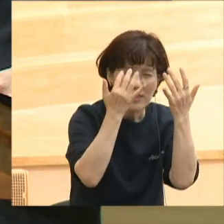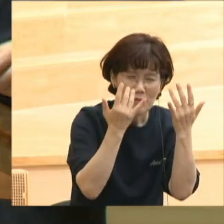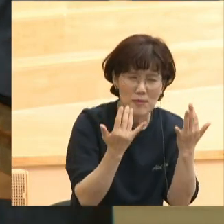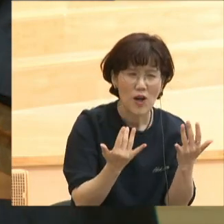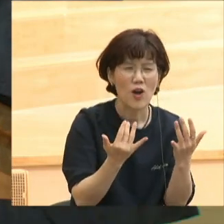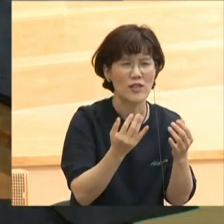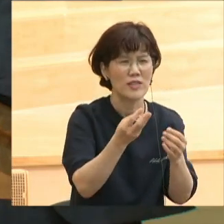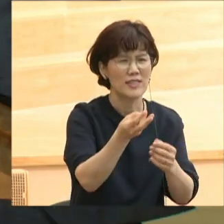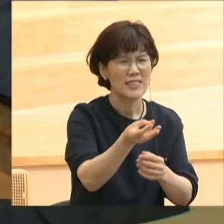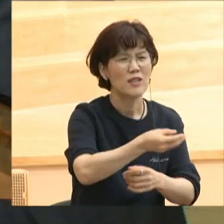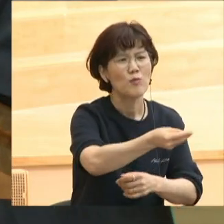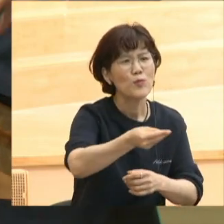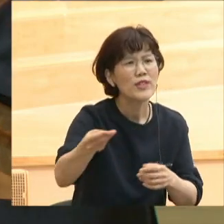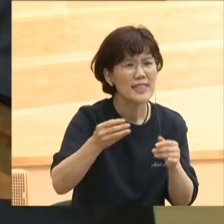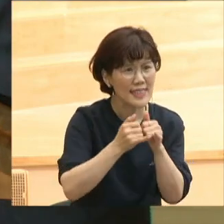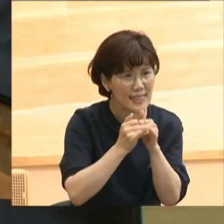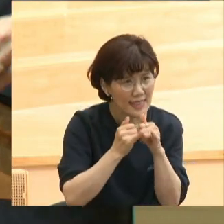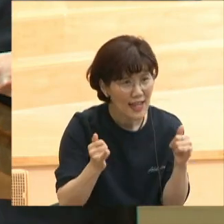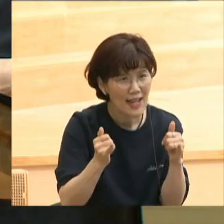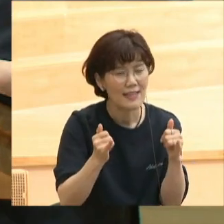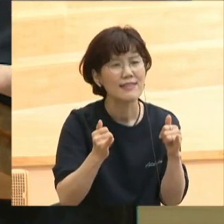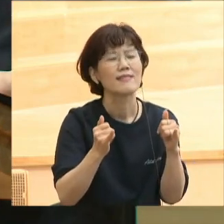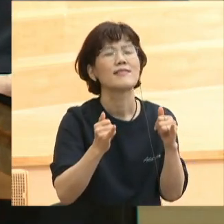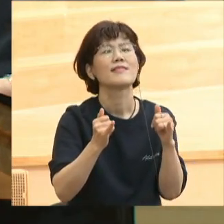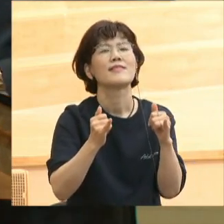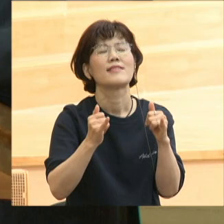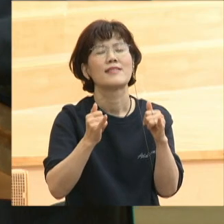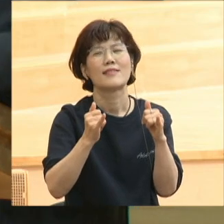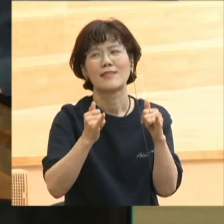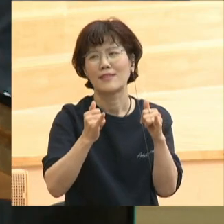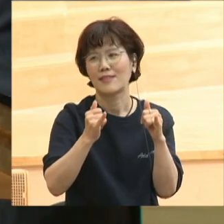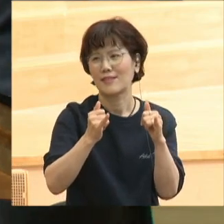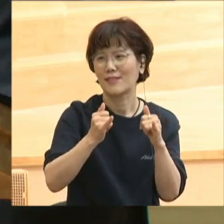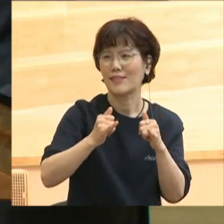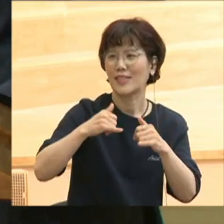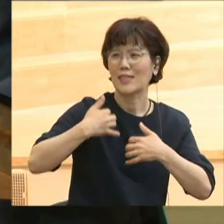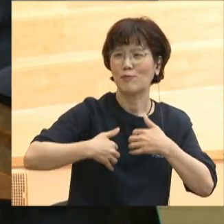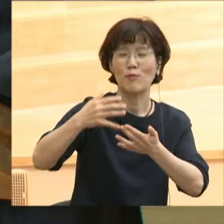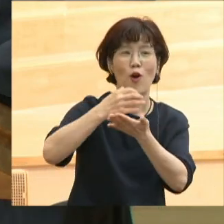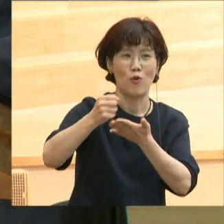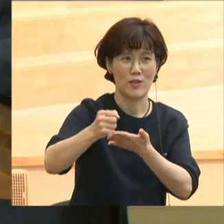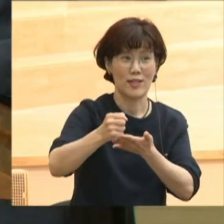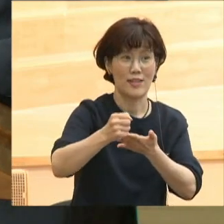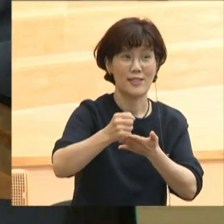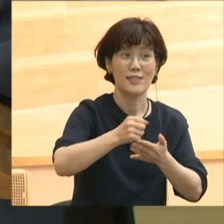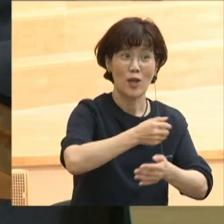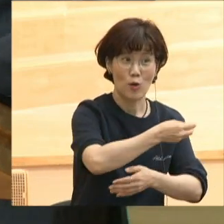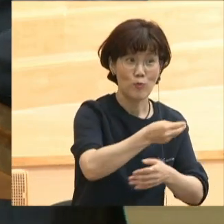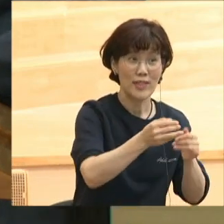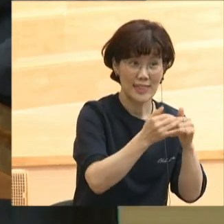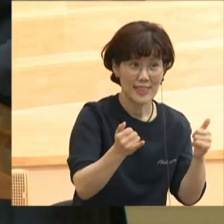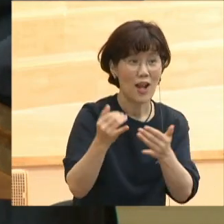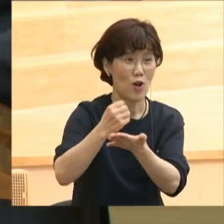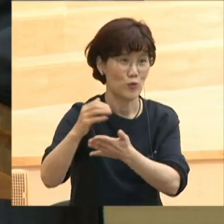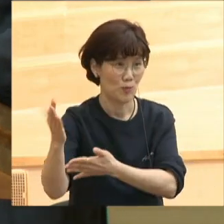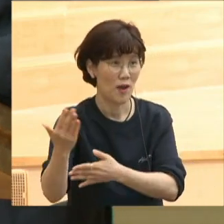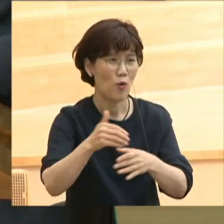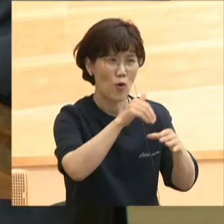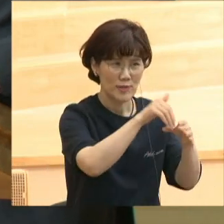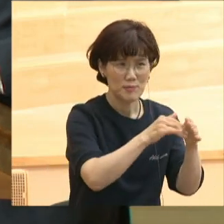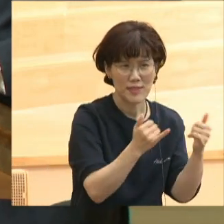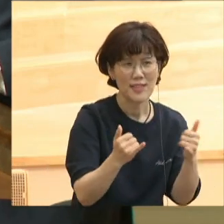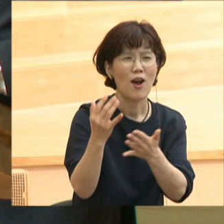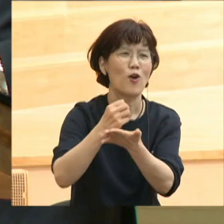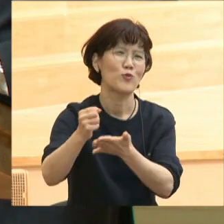눈물을 흘리며 씨를 뿌리는 자는 기쁨으로 거두리라. 뿌리는 자는 거두게 되어지는 거예요. 심는 자는